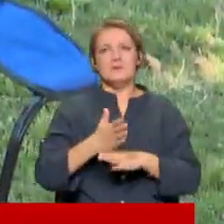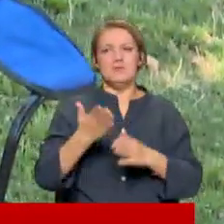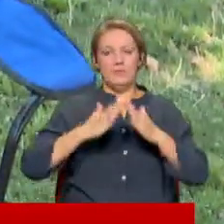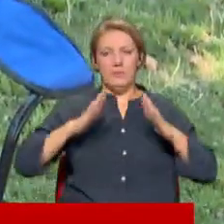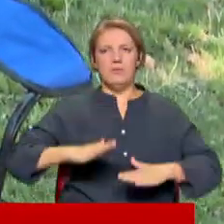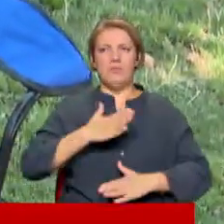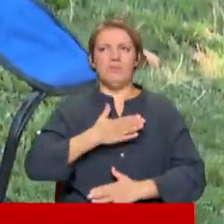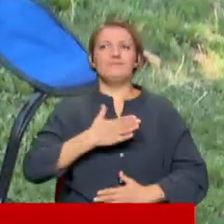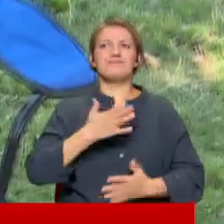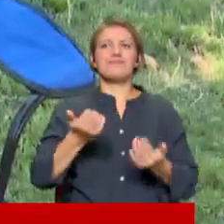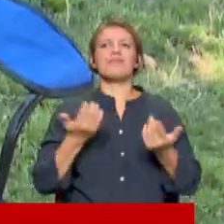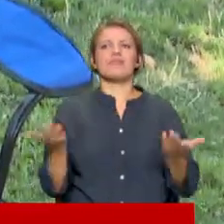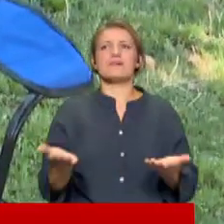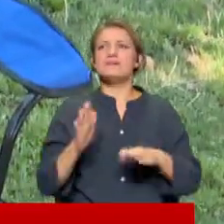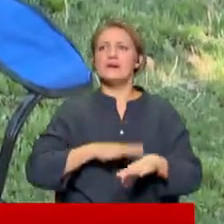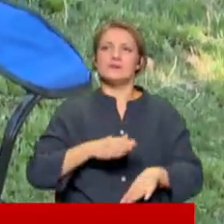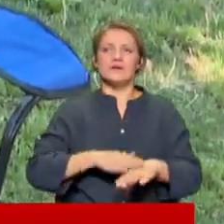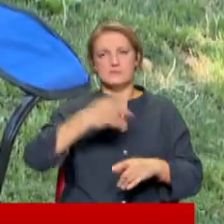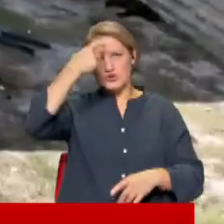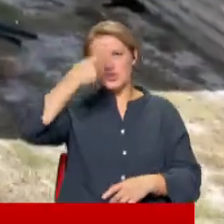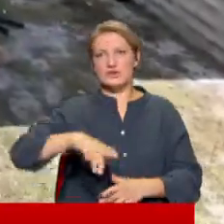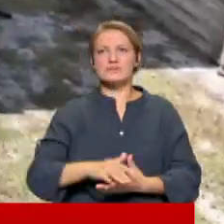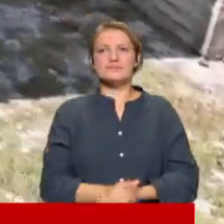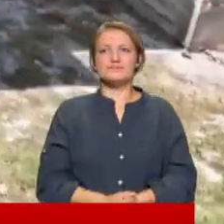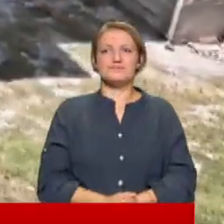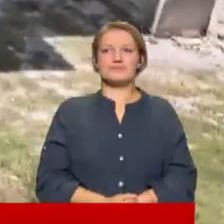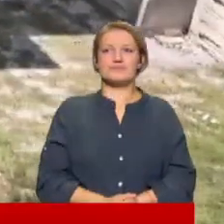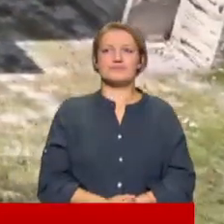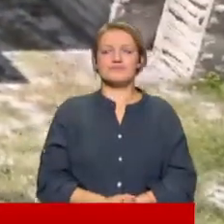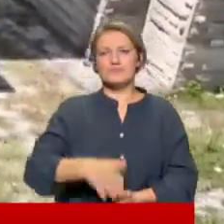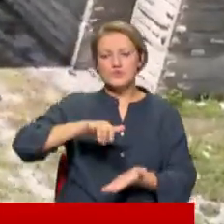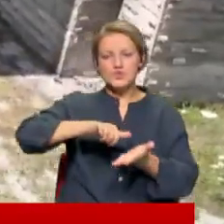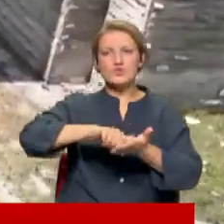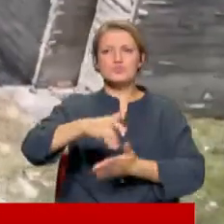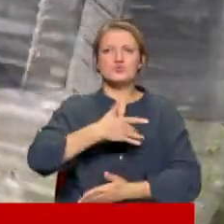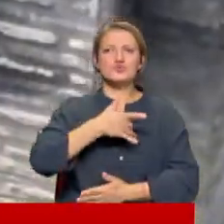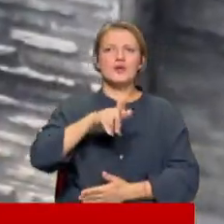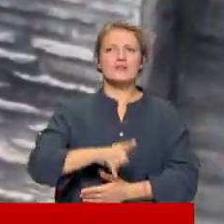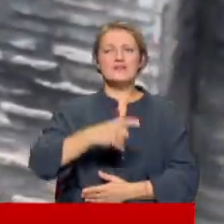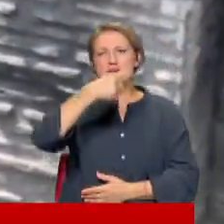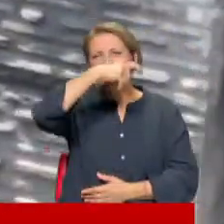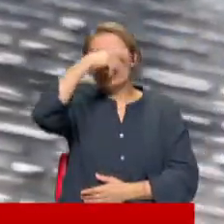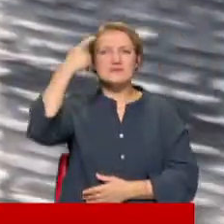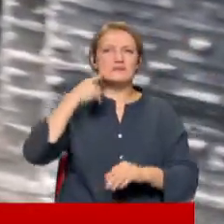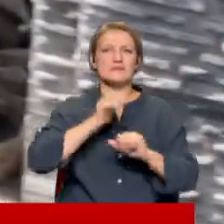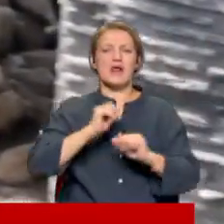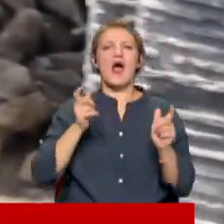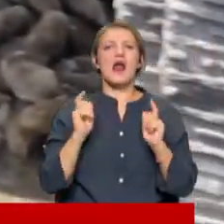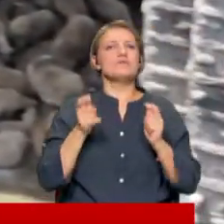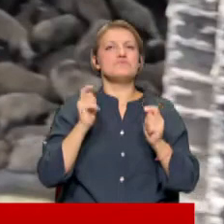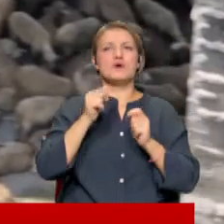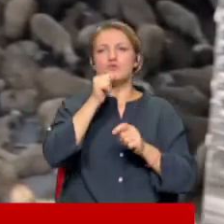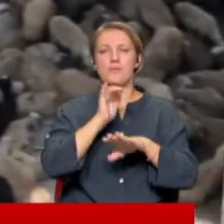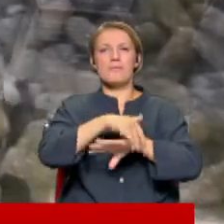evde de nefes alamıyoruz artık ne yapacağımız şaşırdık Anılar etkilendi sıcaklardan Ali Beyköy